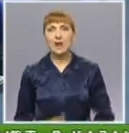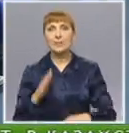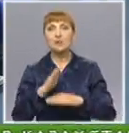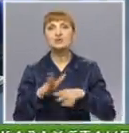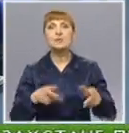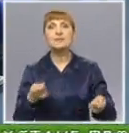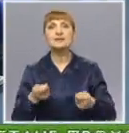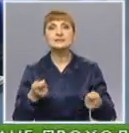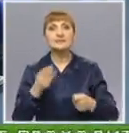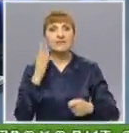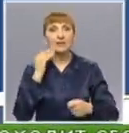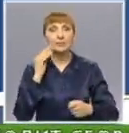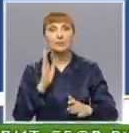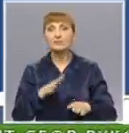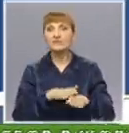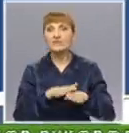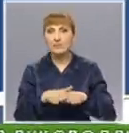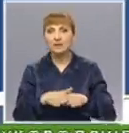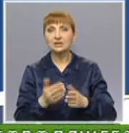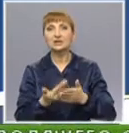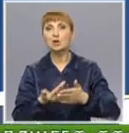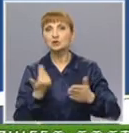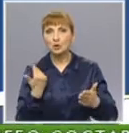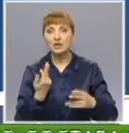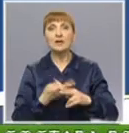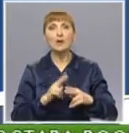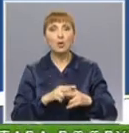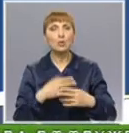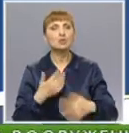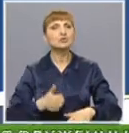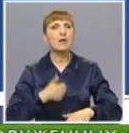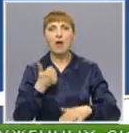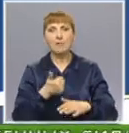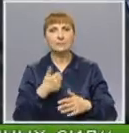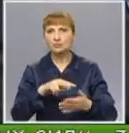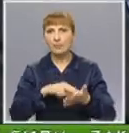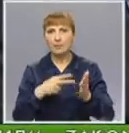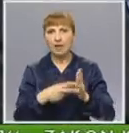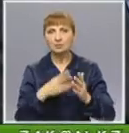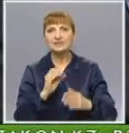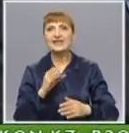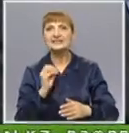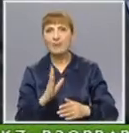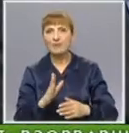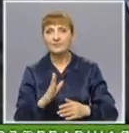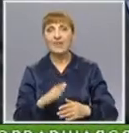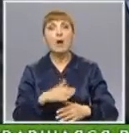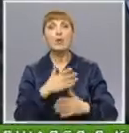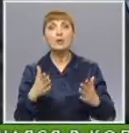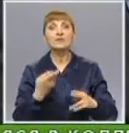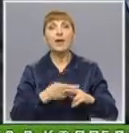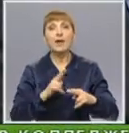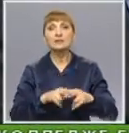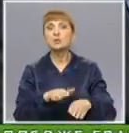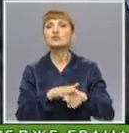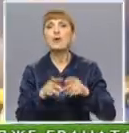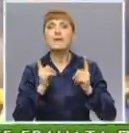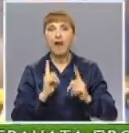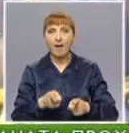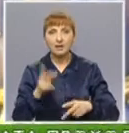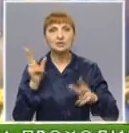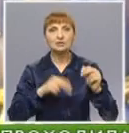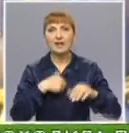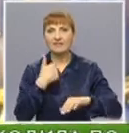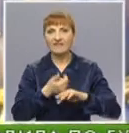Поручения президента в Алматы будут выполнены досрочно. Такую амбициозную задачу поставил Ахмеджан Есимов. Более того, это абсолютно реально, считает